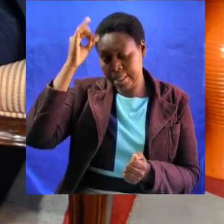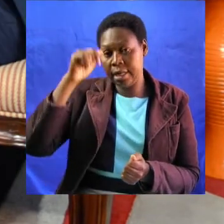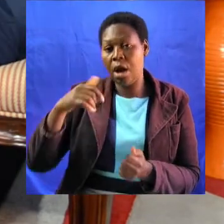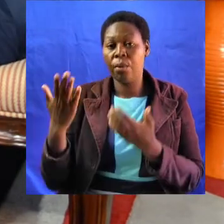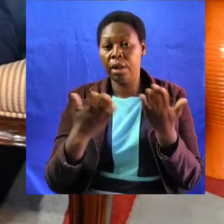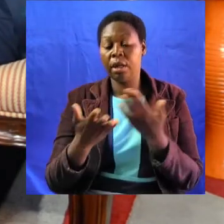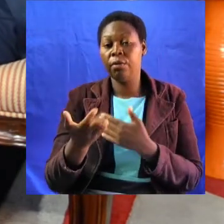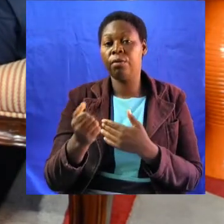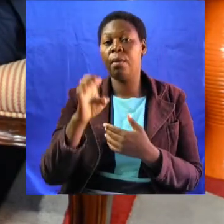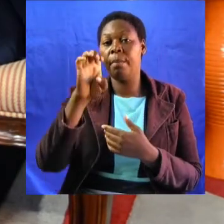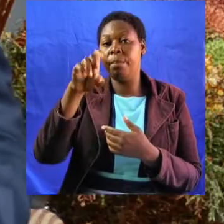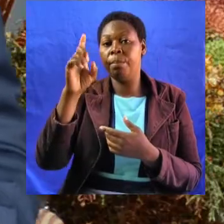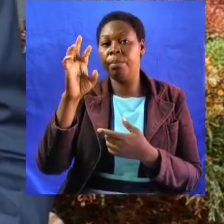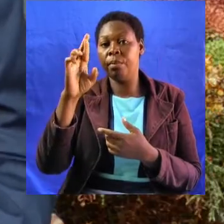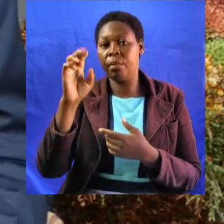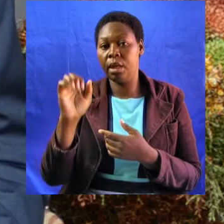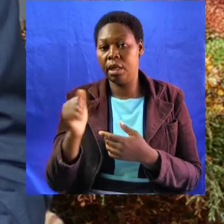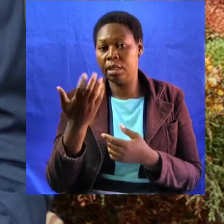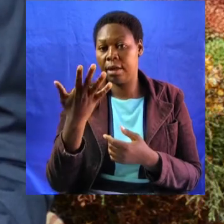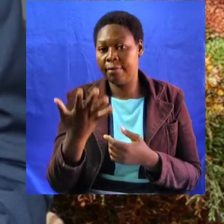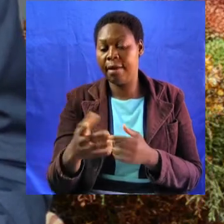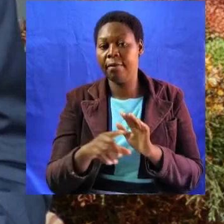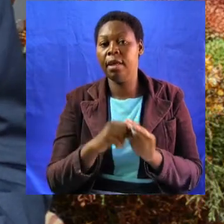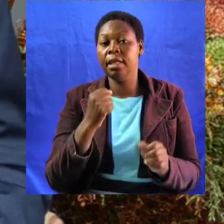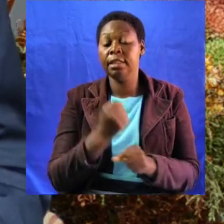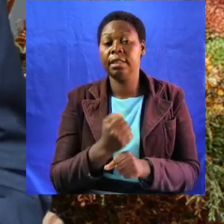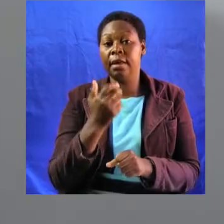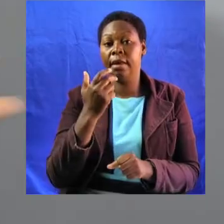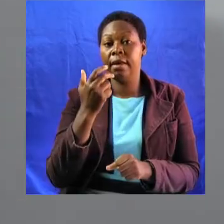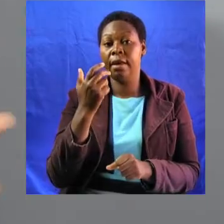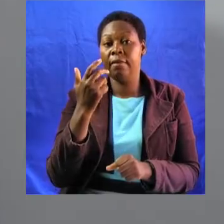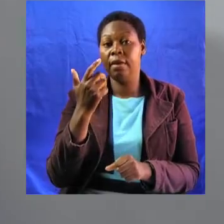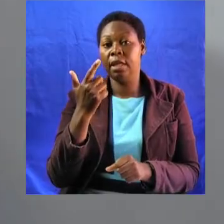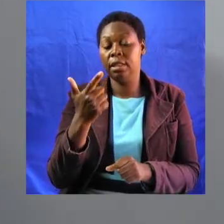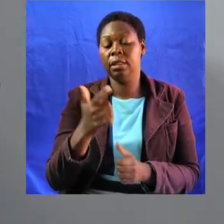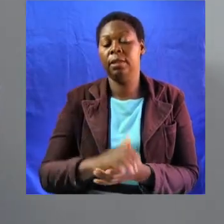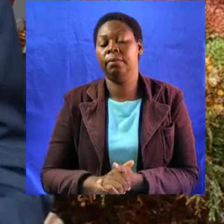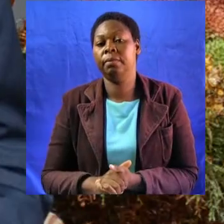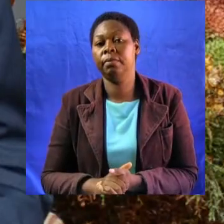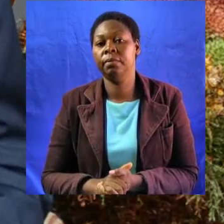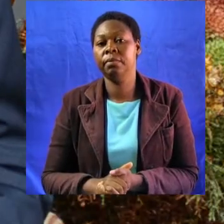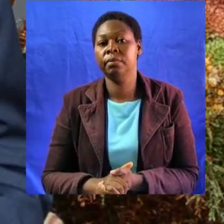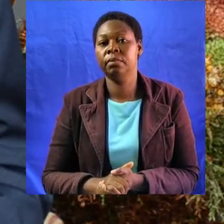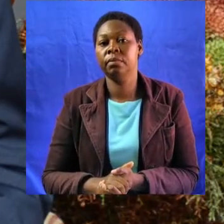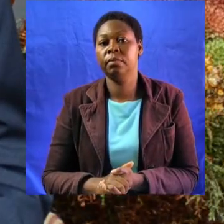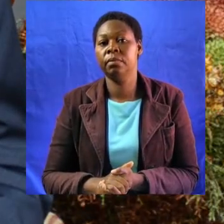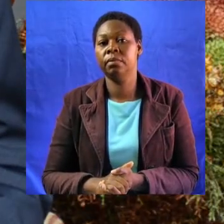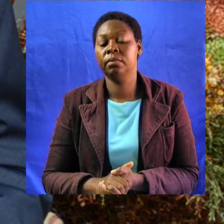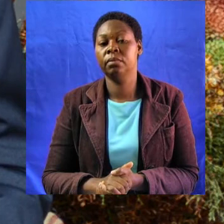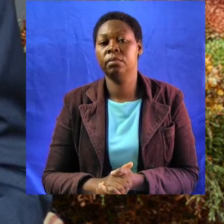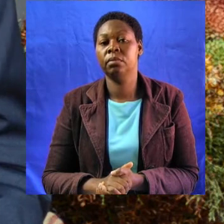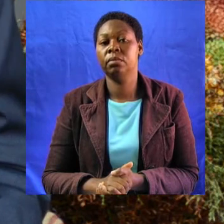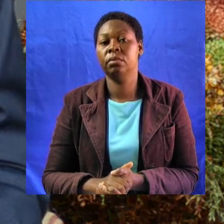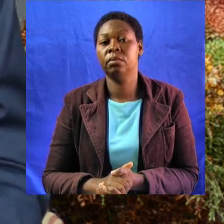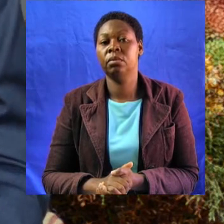5, verengai verse 17-14. Iverengei indima yakareba pastor pandoda kuti muone hondo yaiitika. Ezra 5. Verse 7